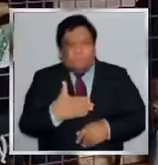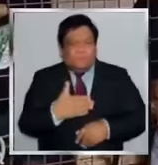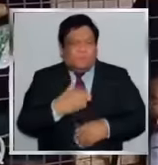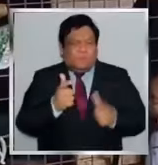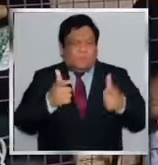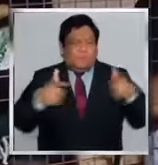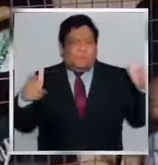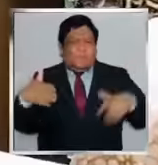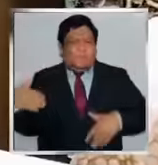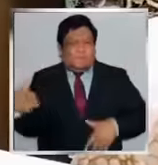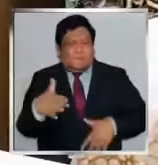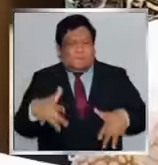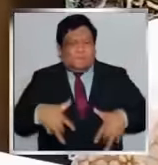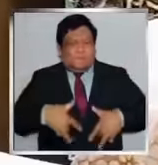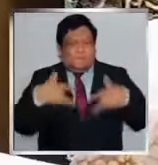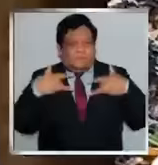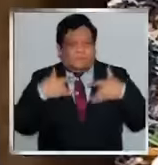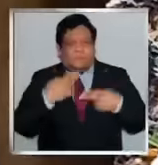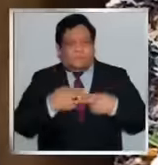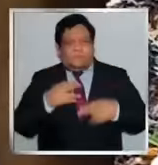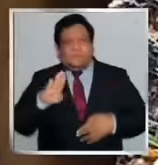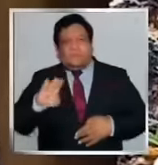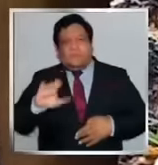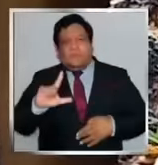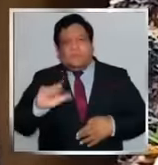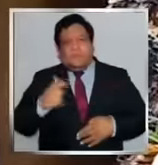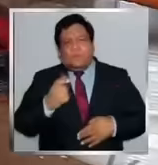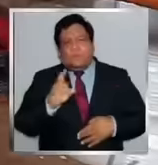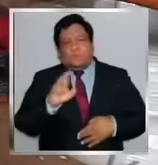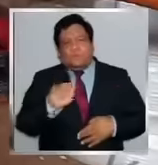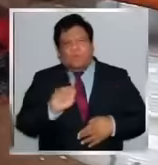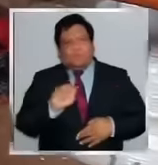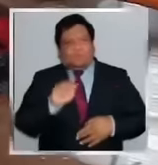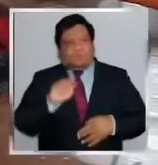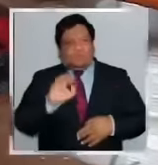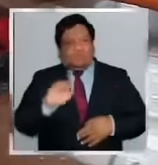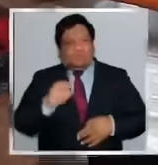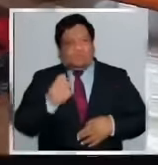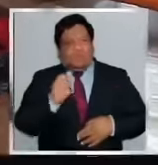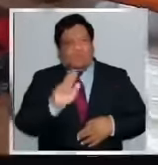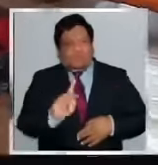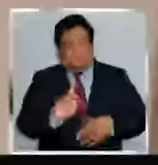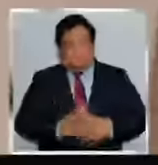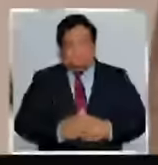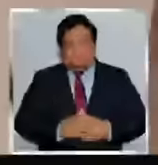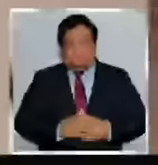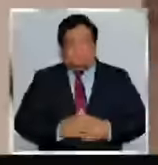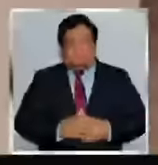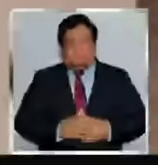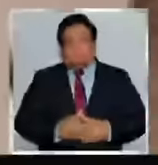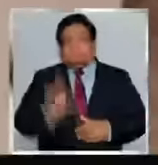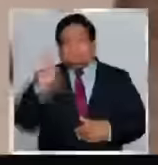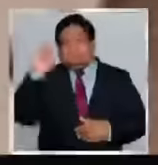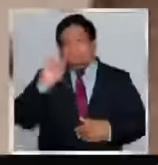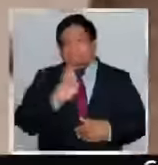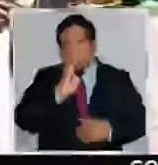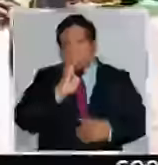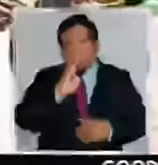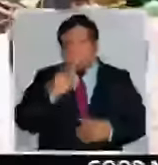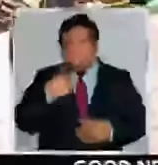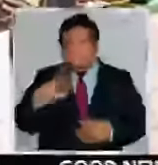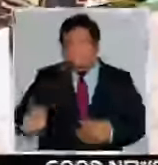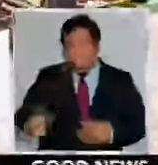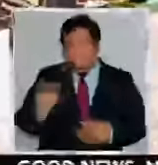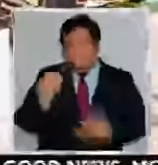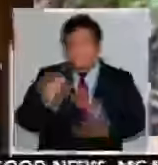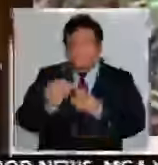Simbilis daw ng tama ng kidlat ang dumarating na swerte sa pamilya ni na May Queen. Sa tuwing nakakapulot ang kanyang lolo't lola ng isang bato sa kagubatan ng Sikihor.